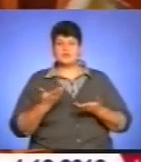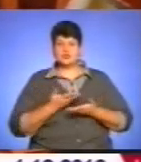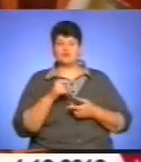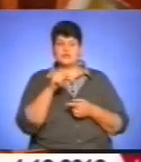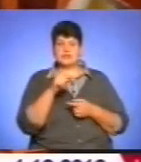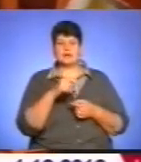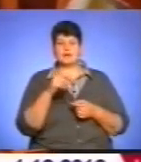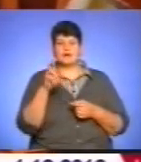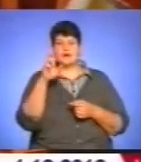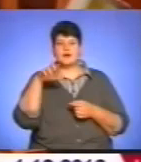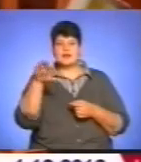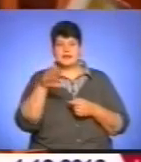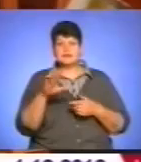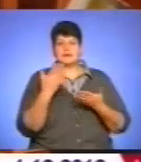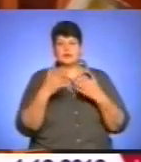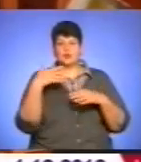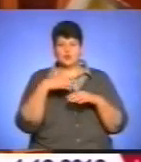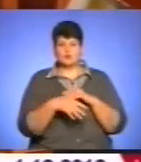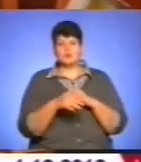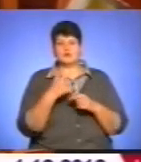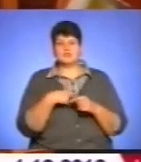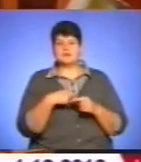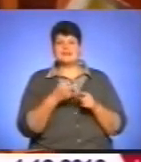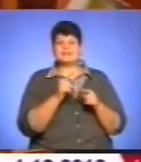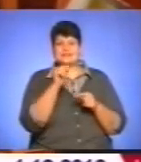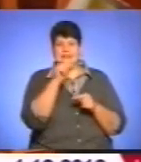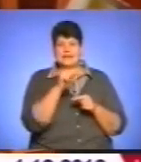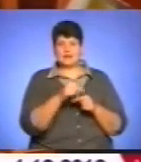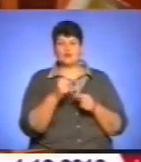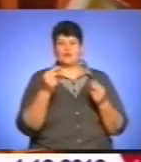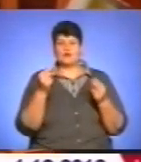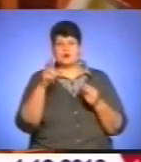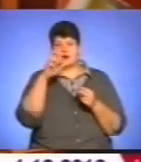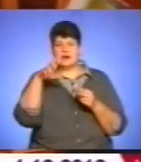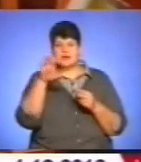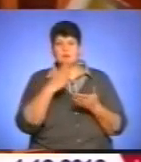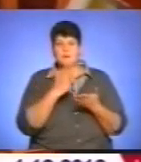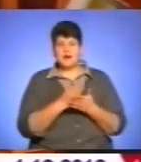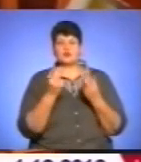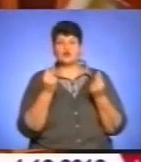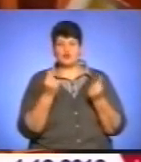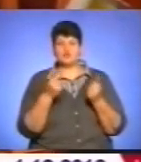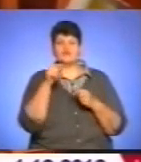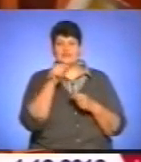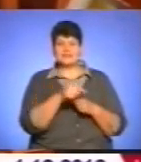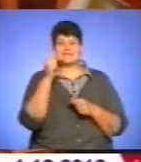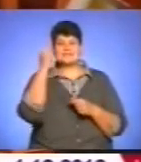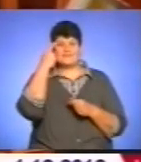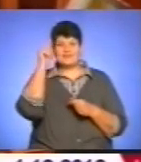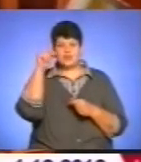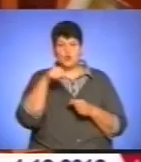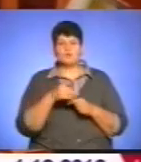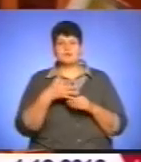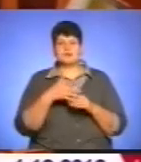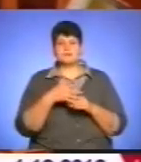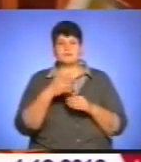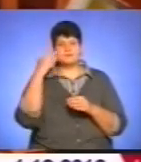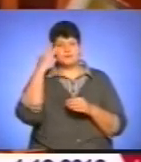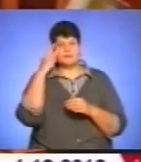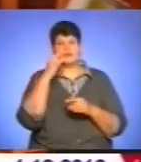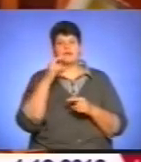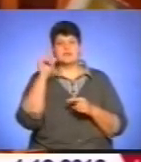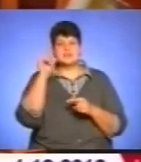країні, які ідентифікують себе з цією країною, які мають гроші, в них свідомість і менталітет такий, що вони знають точно,